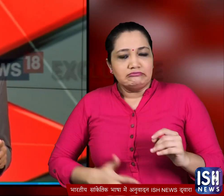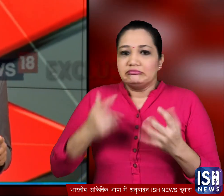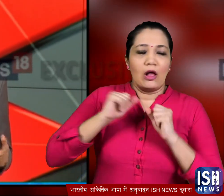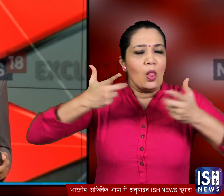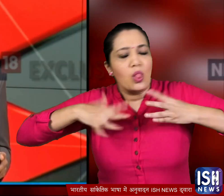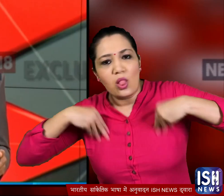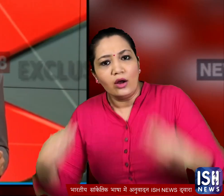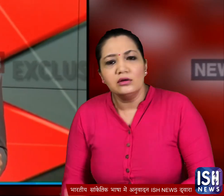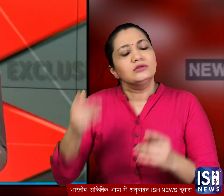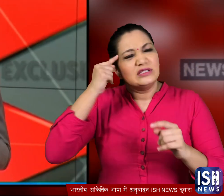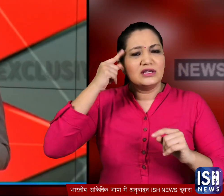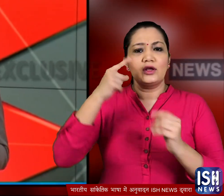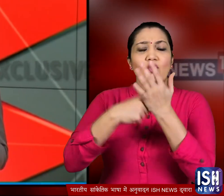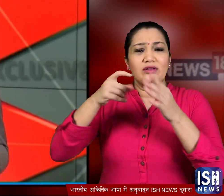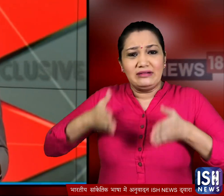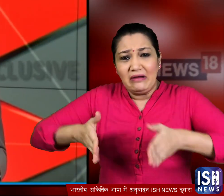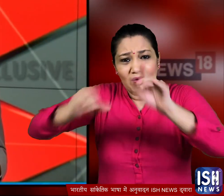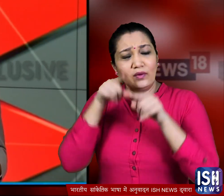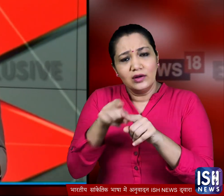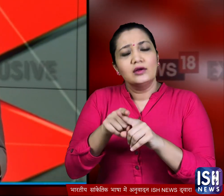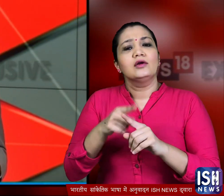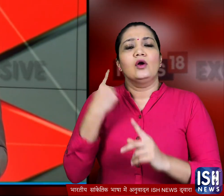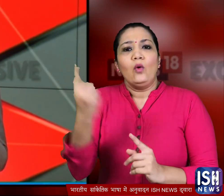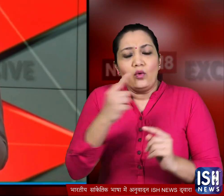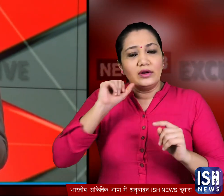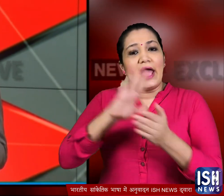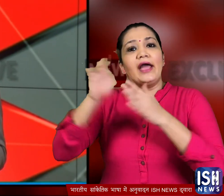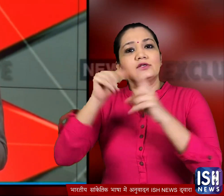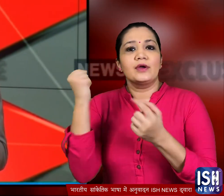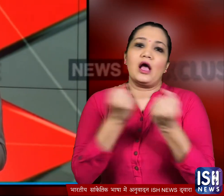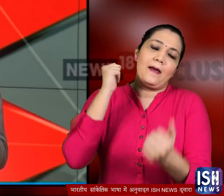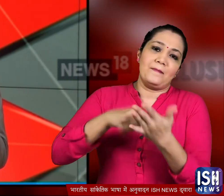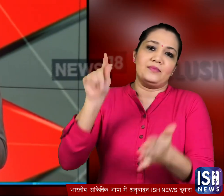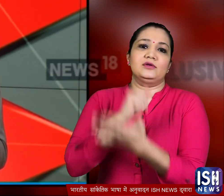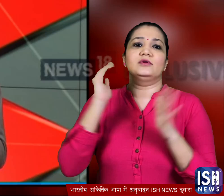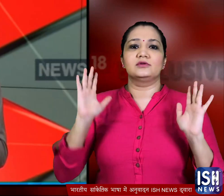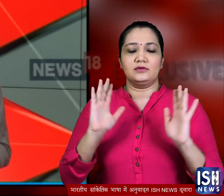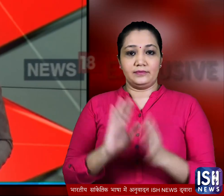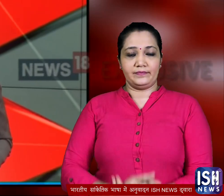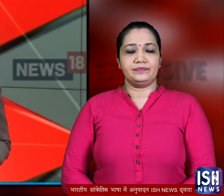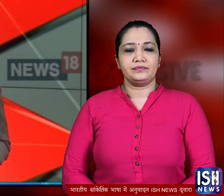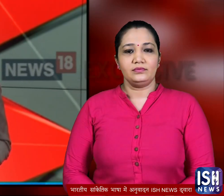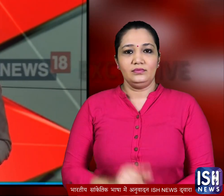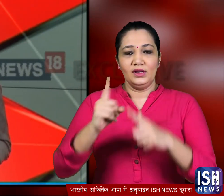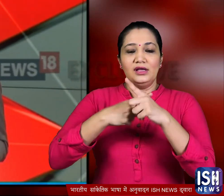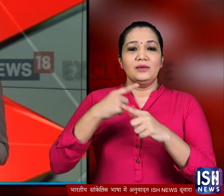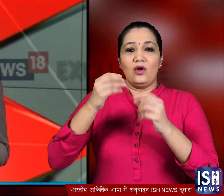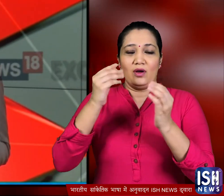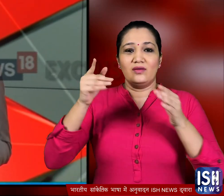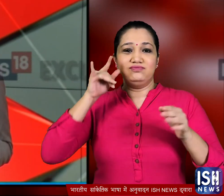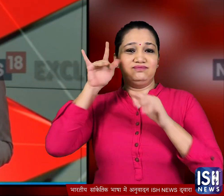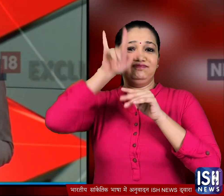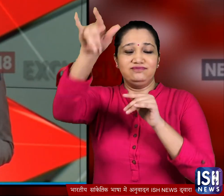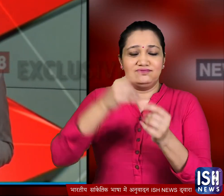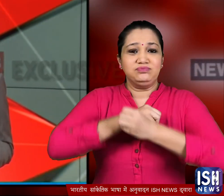अपनी रोजी रोटी खतरे में दिख रही है और वो चाहते हैं कि रोहतांग दर्रे वाले रास्ते पर सिर्फ राज्य की गाड़ियों को परमिट दिया जाए। जम्मू